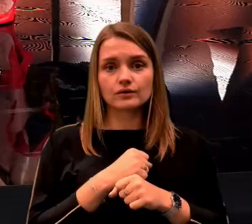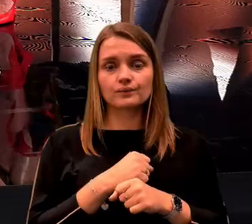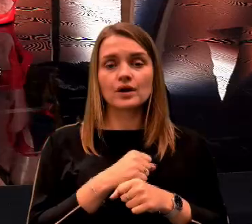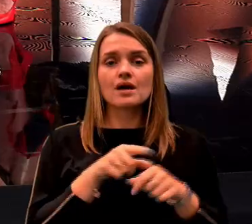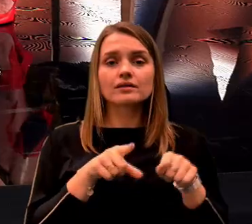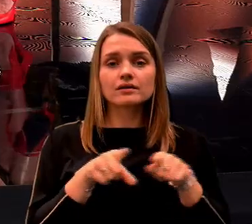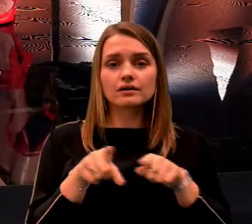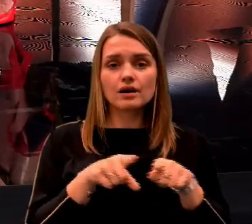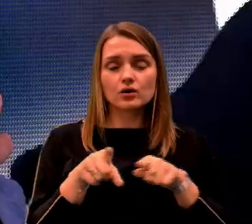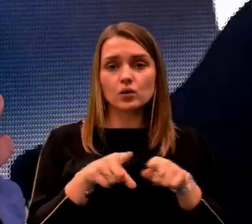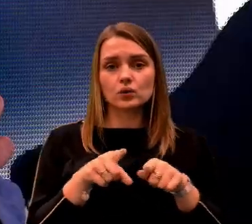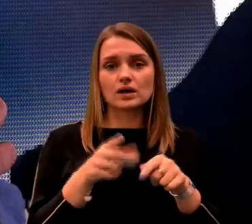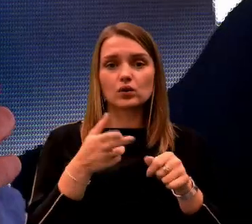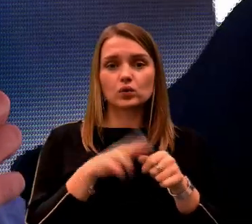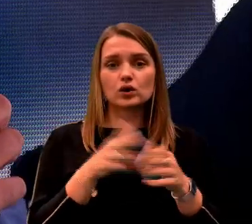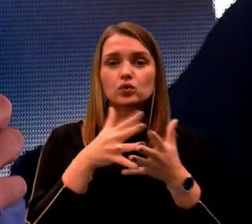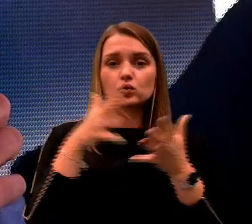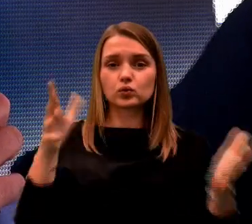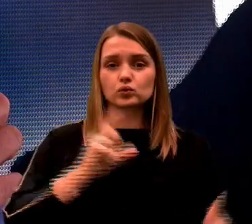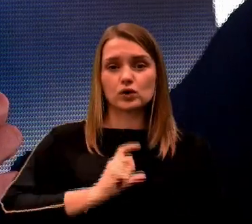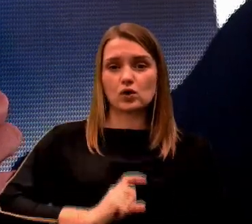kierunek, w którym duże korporacje też